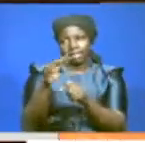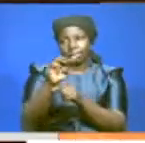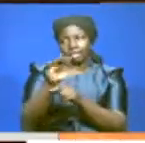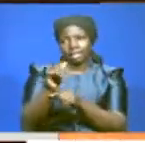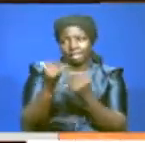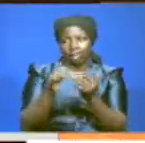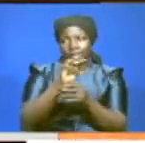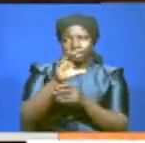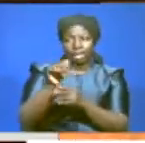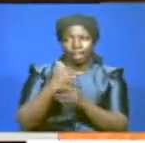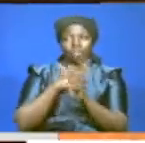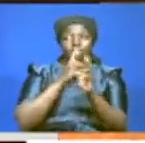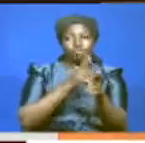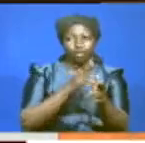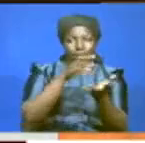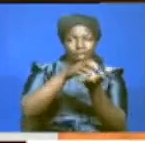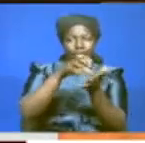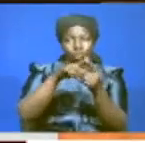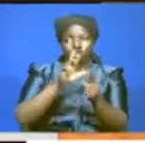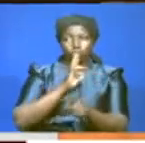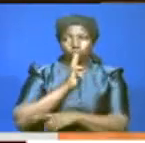reported the matter to Ruiru Police Station.